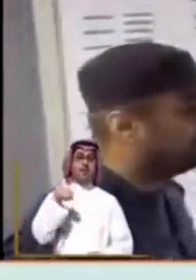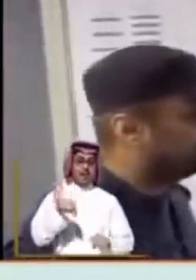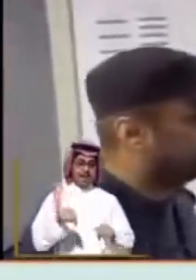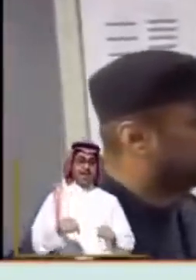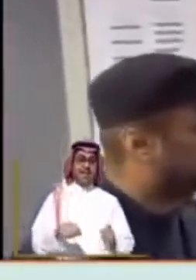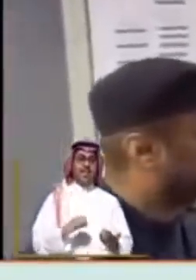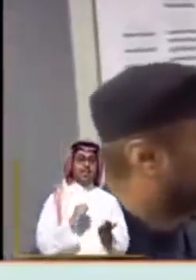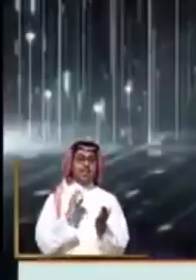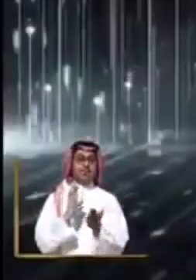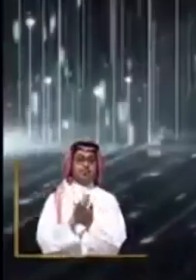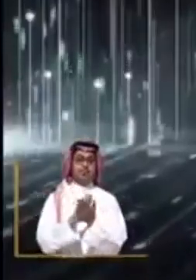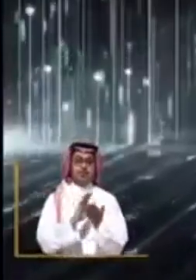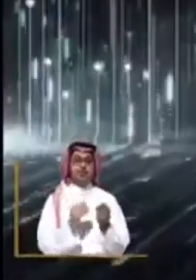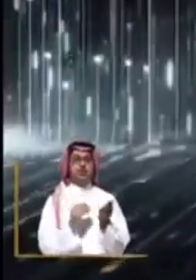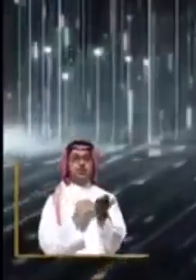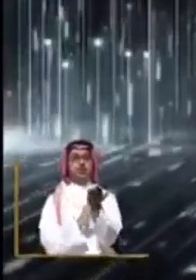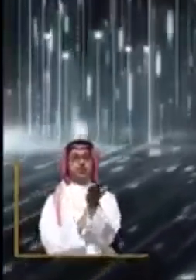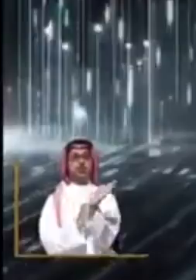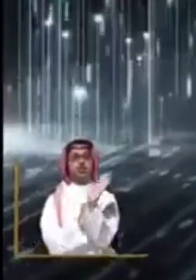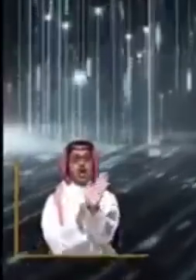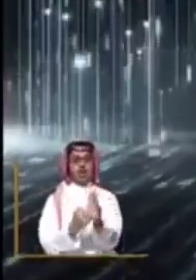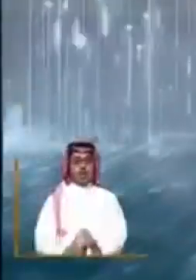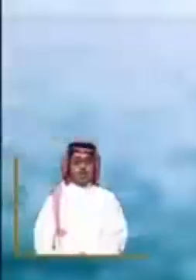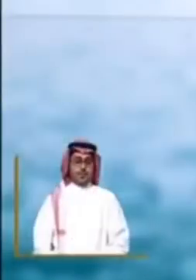جاهزية المعلومة وصحتها.